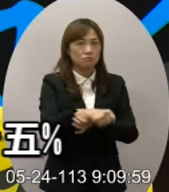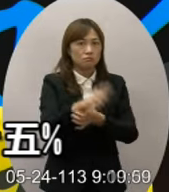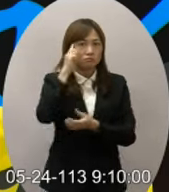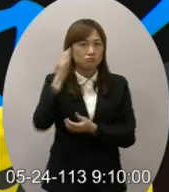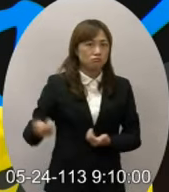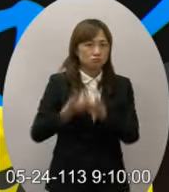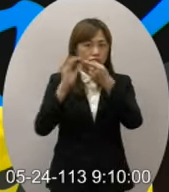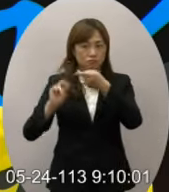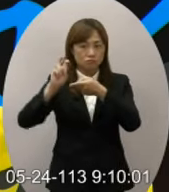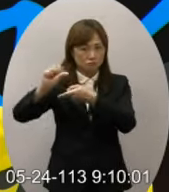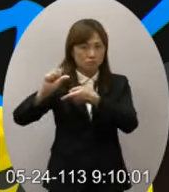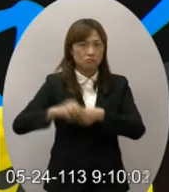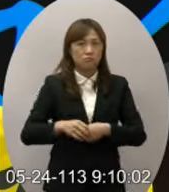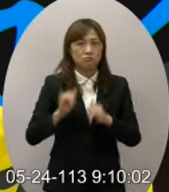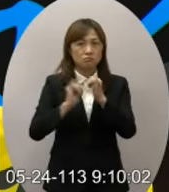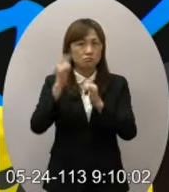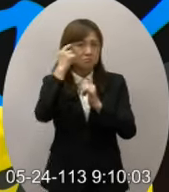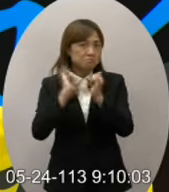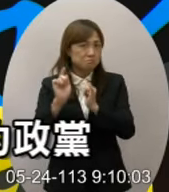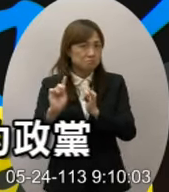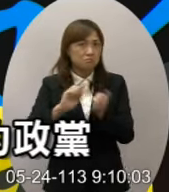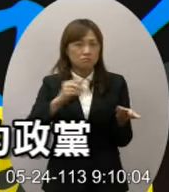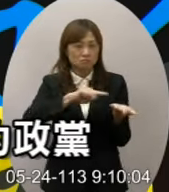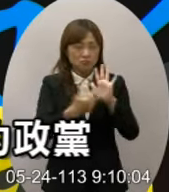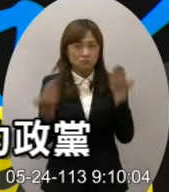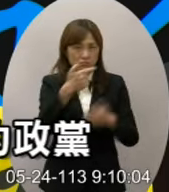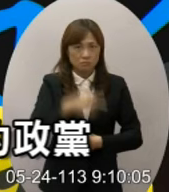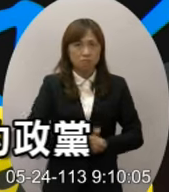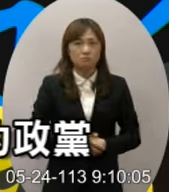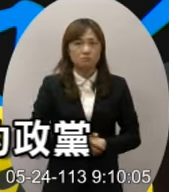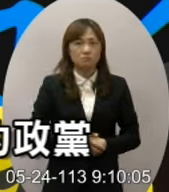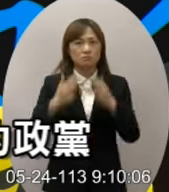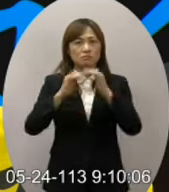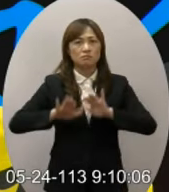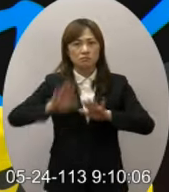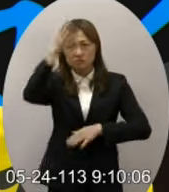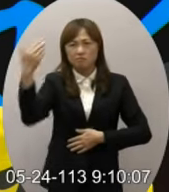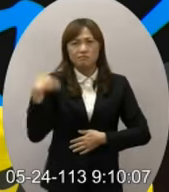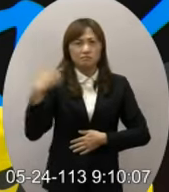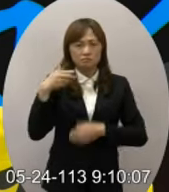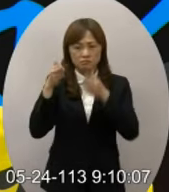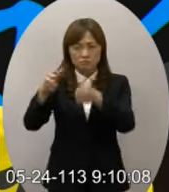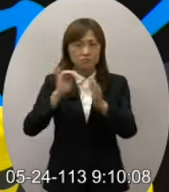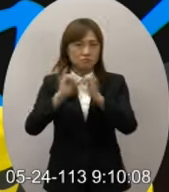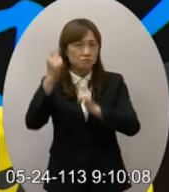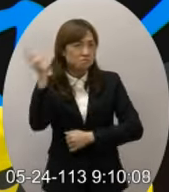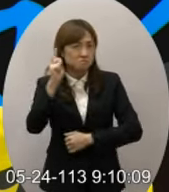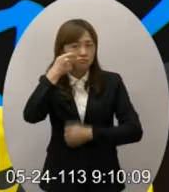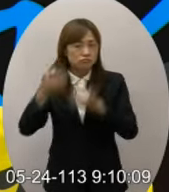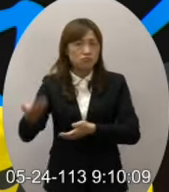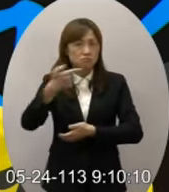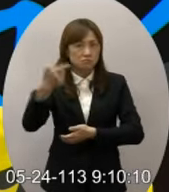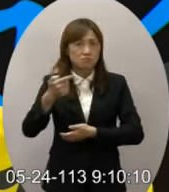那25%。民意是非常清楚的。民进党曾经是一个非常重视民意的政党，能不能顺从民